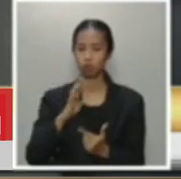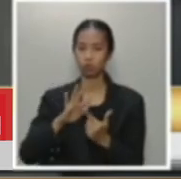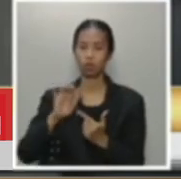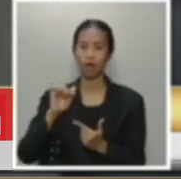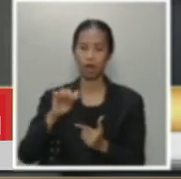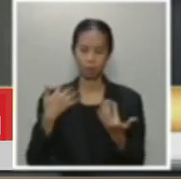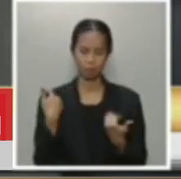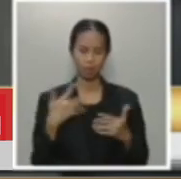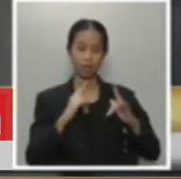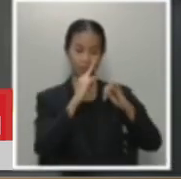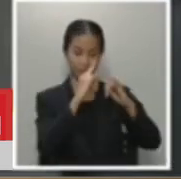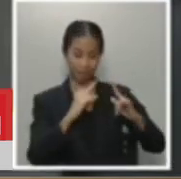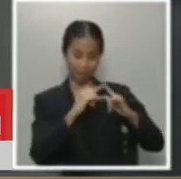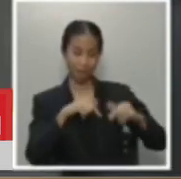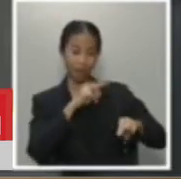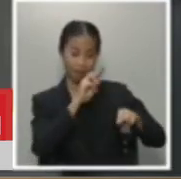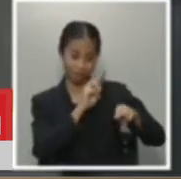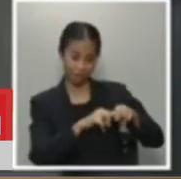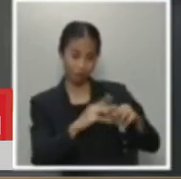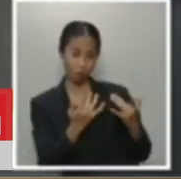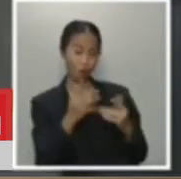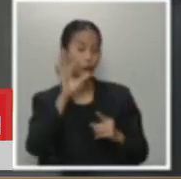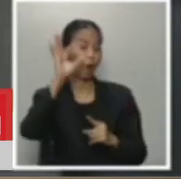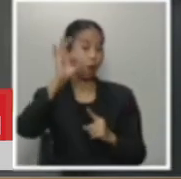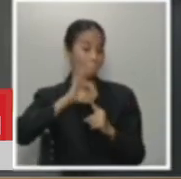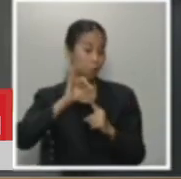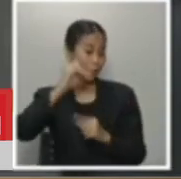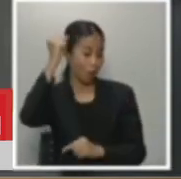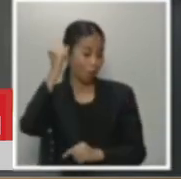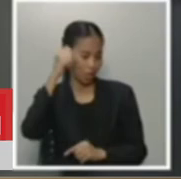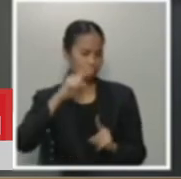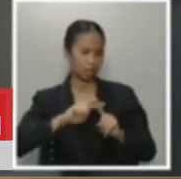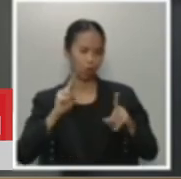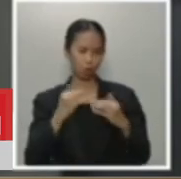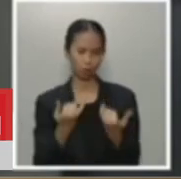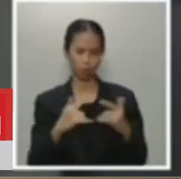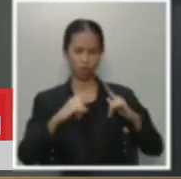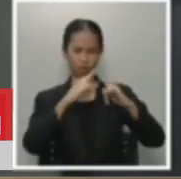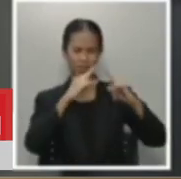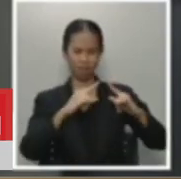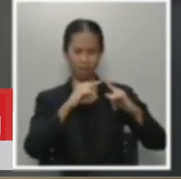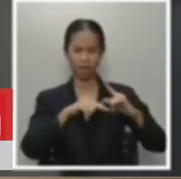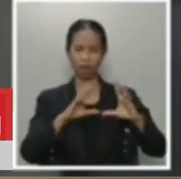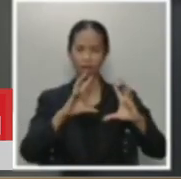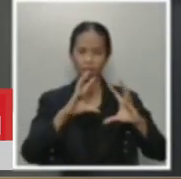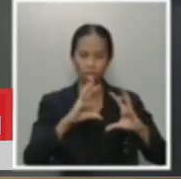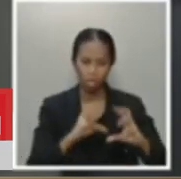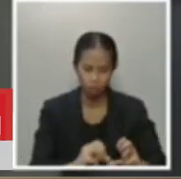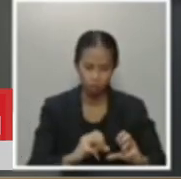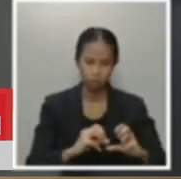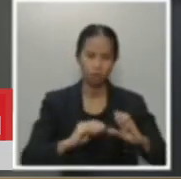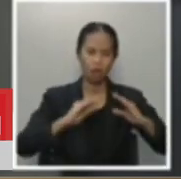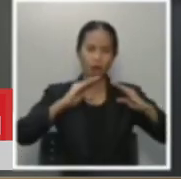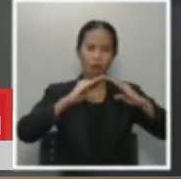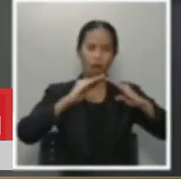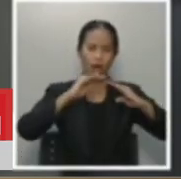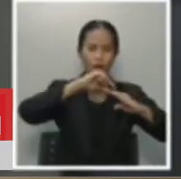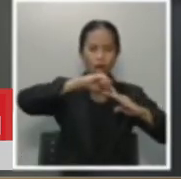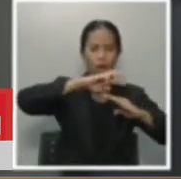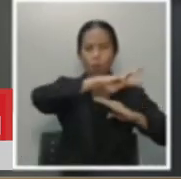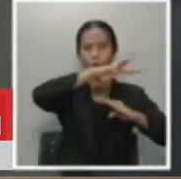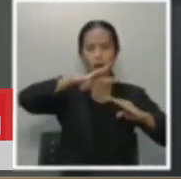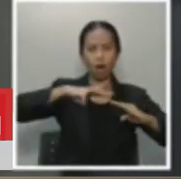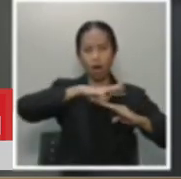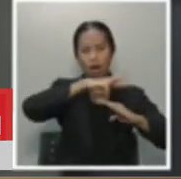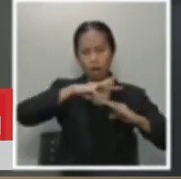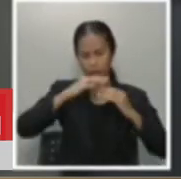สารค่ะแต่ปัจจุบันมีสภาพที่ชำรุดทรุดโทรมเสียหายแม้แต่หลังคาก็ไม่เหลือแล้วค่ะยังไม่มีหน่วยงานใดเข้าไปซ่อมแซม